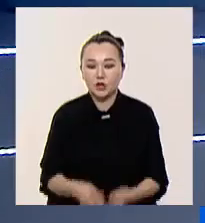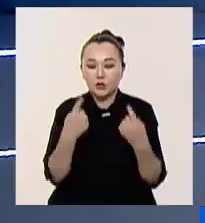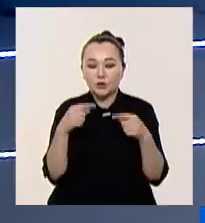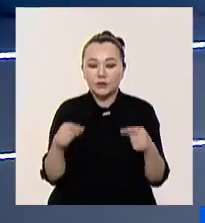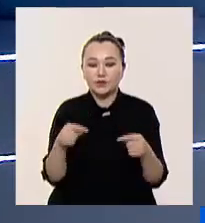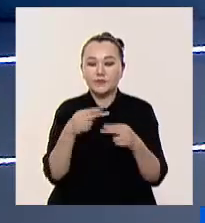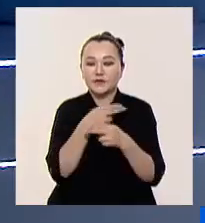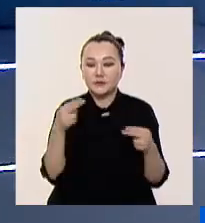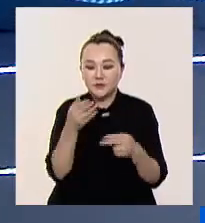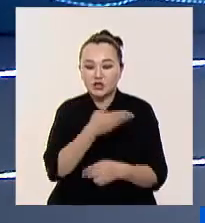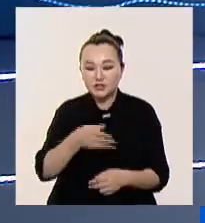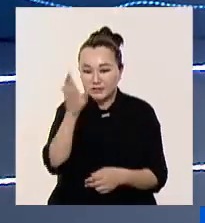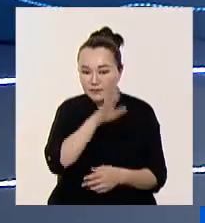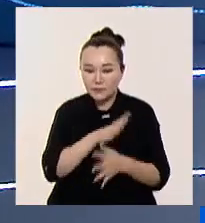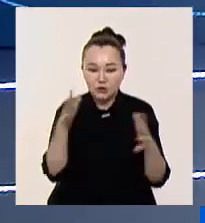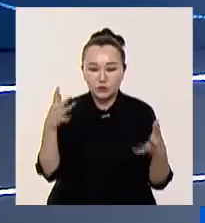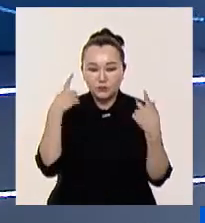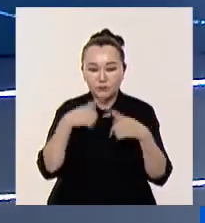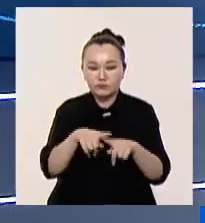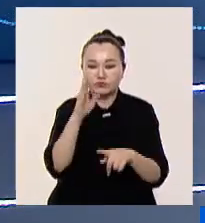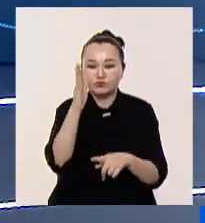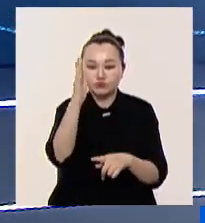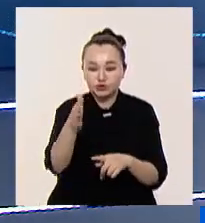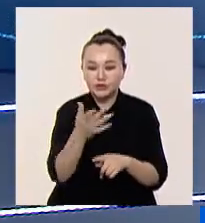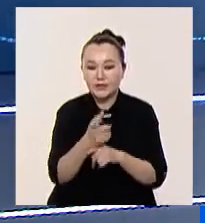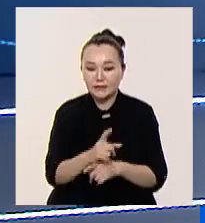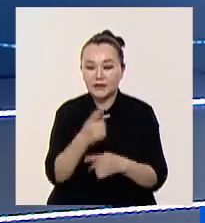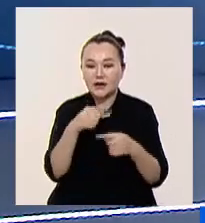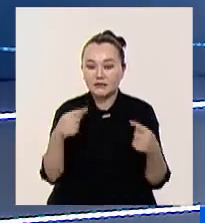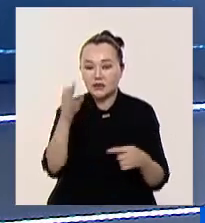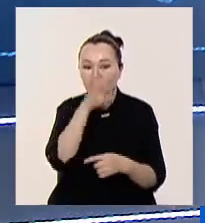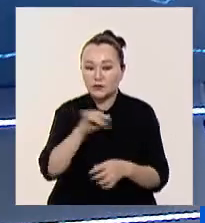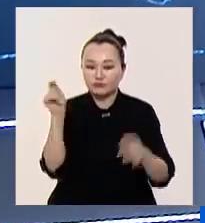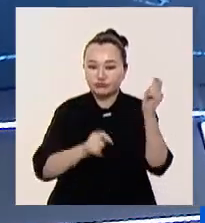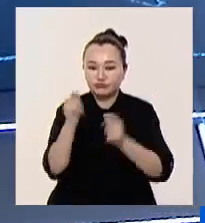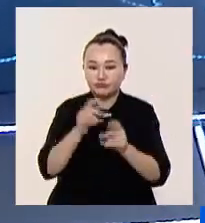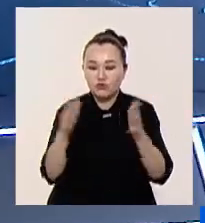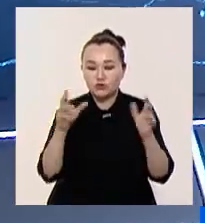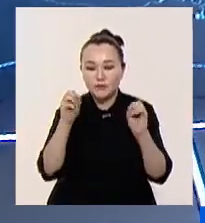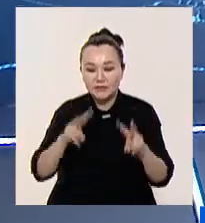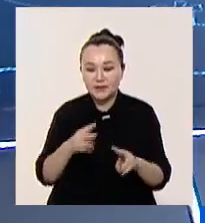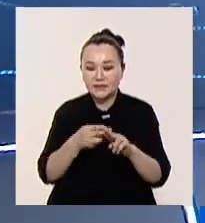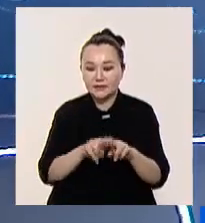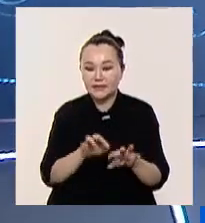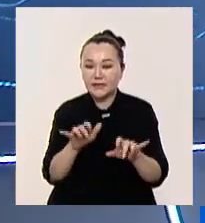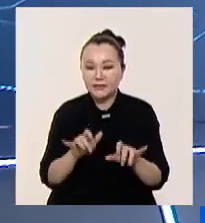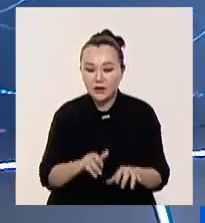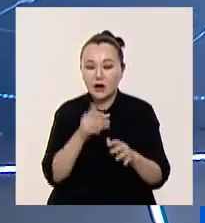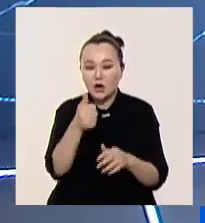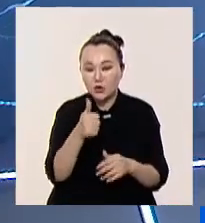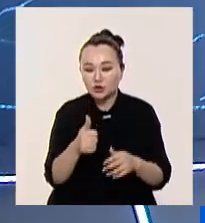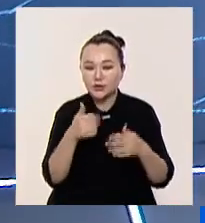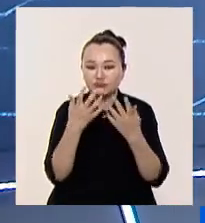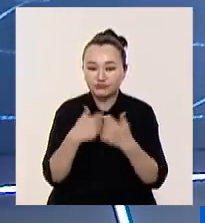другим темам. У нашей страны большое IT-будущее. В Казахстан из разных государств прибывает все больше специалистов этой сферы. Хорошая инфраструктура